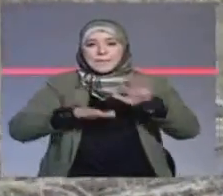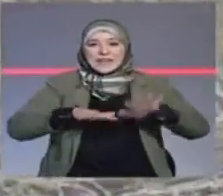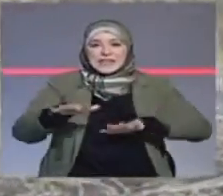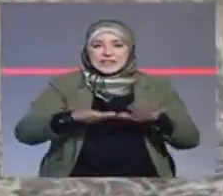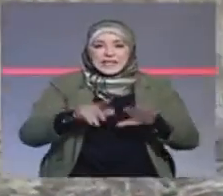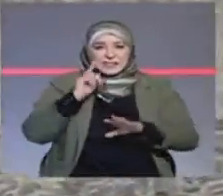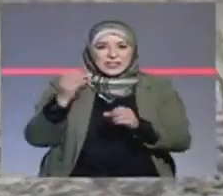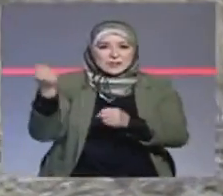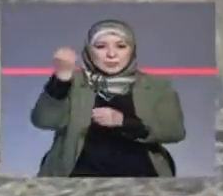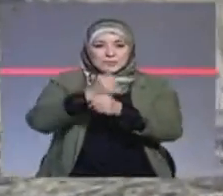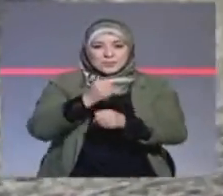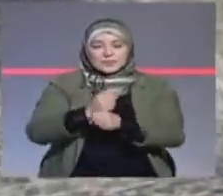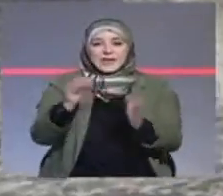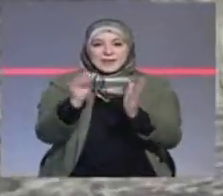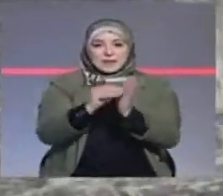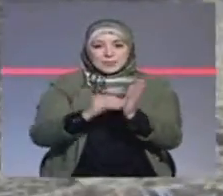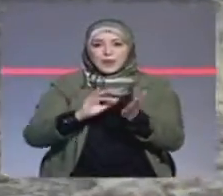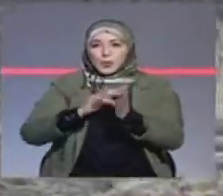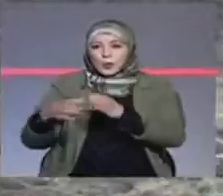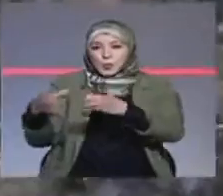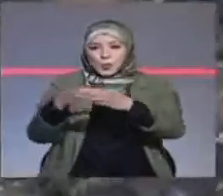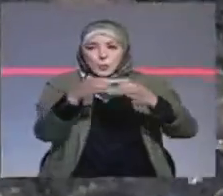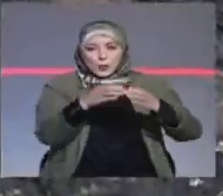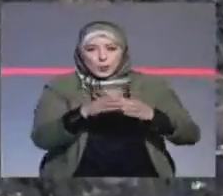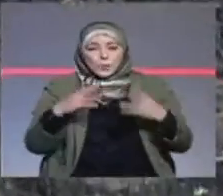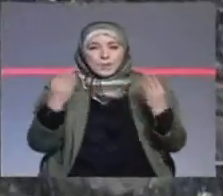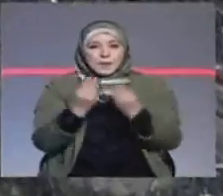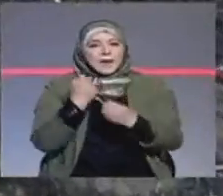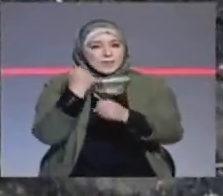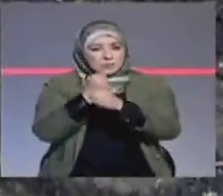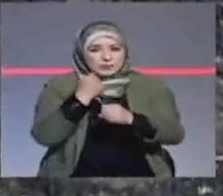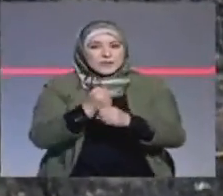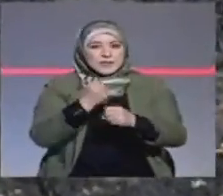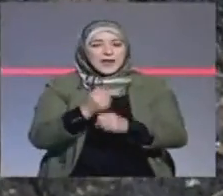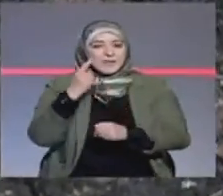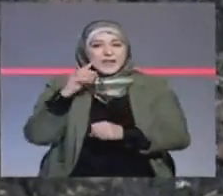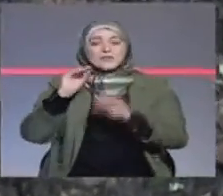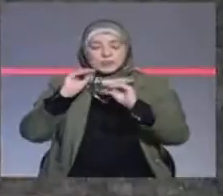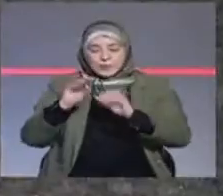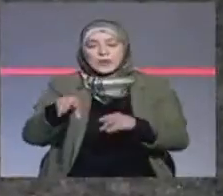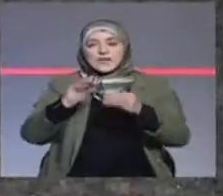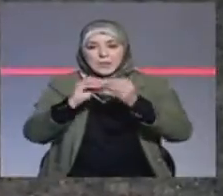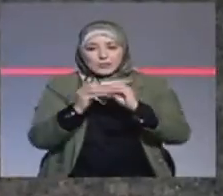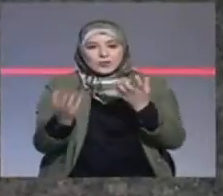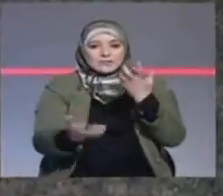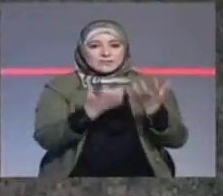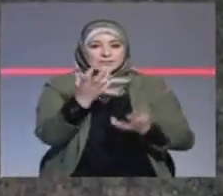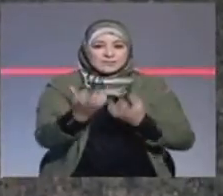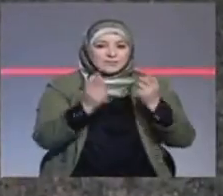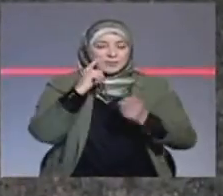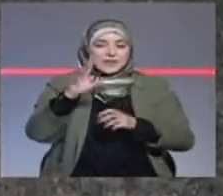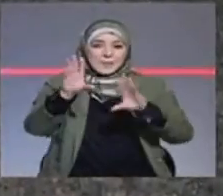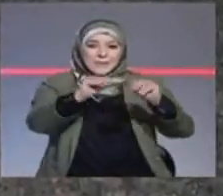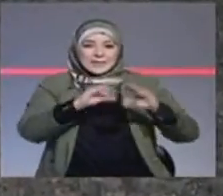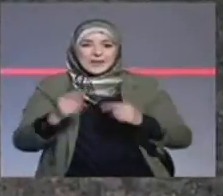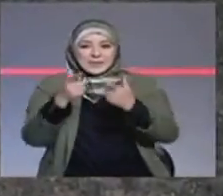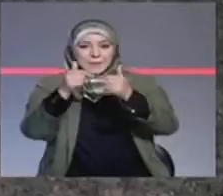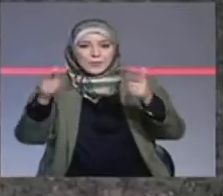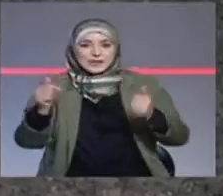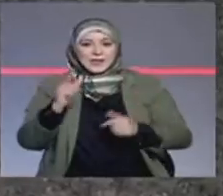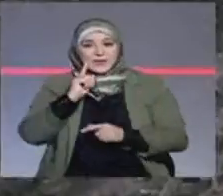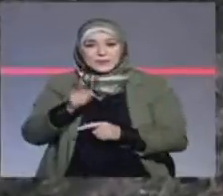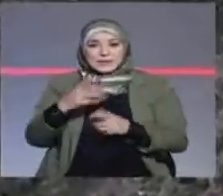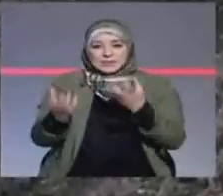تم وضعها وتجنب مختلف المصالح لحماية المحاصيل، سجلت بعض الحرائق في عدد من المناطق، حيث